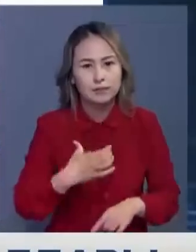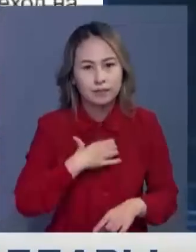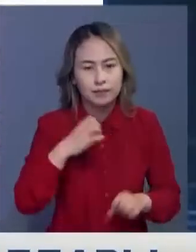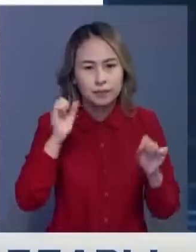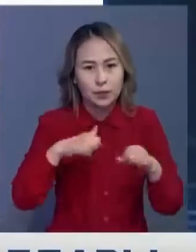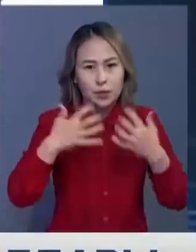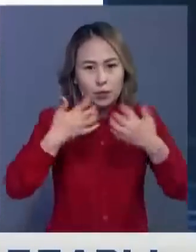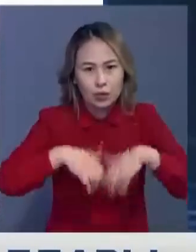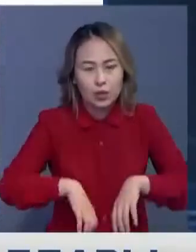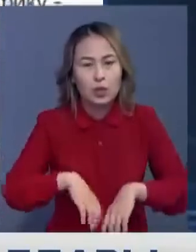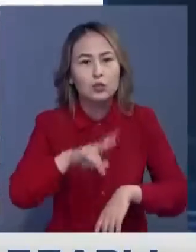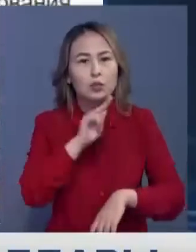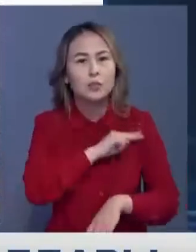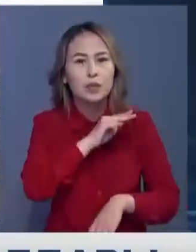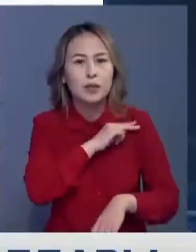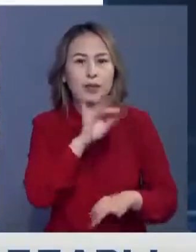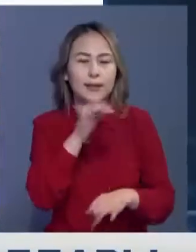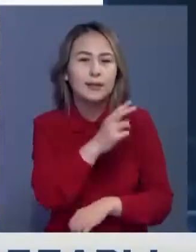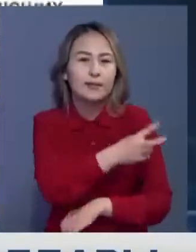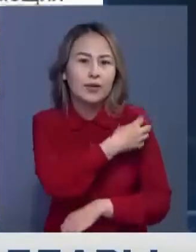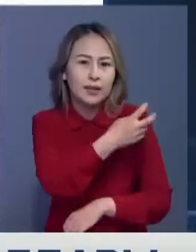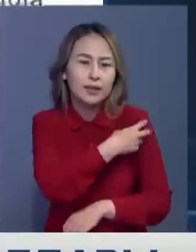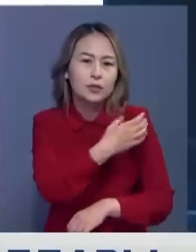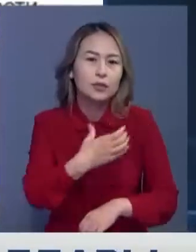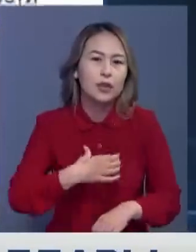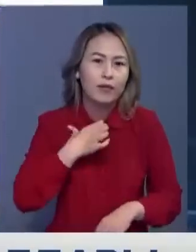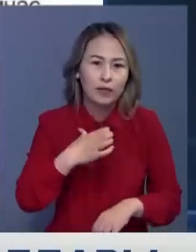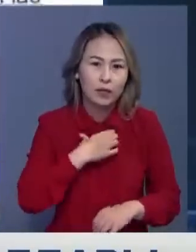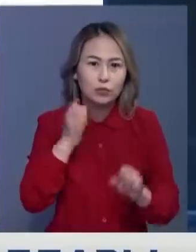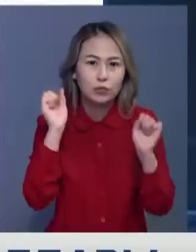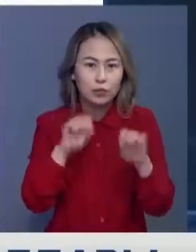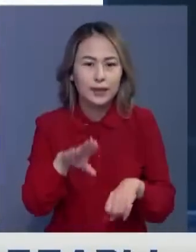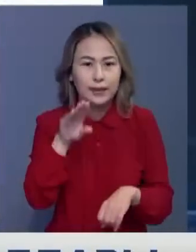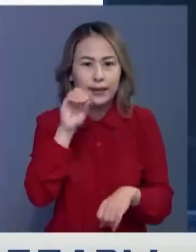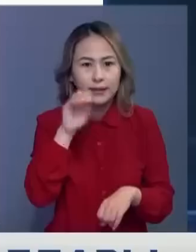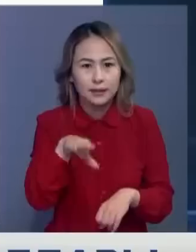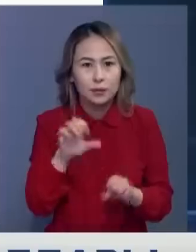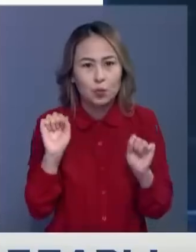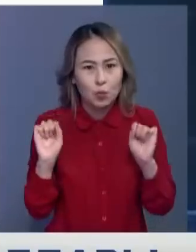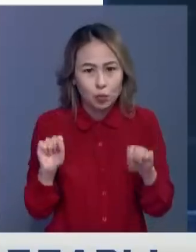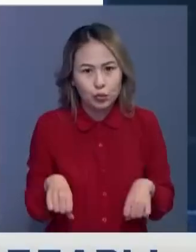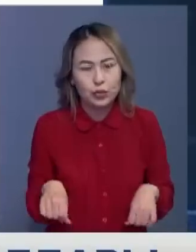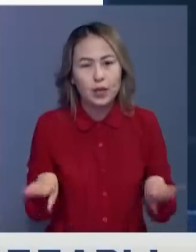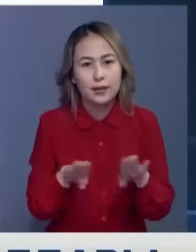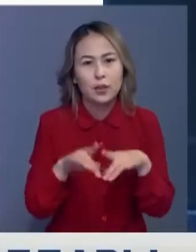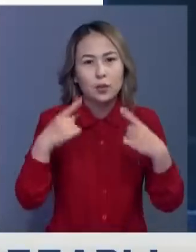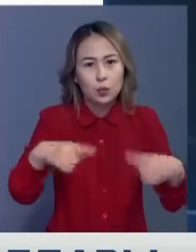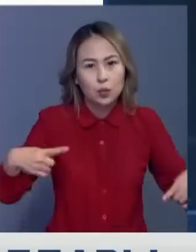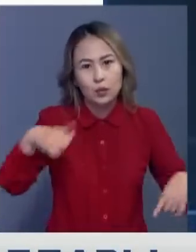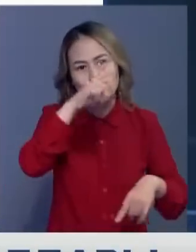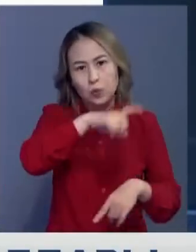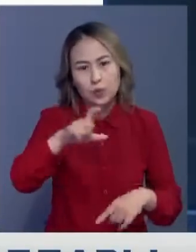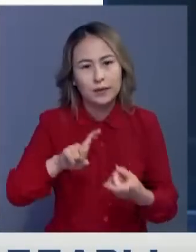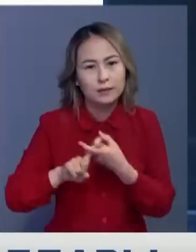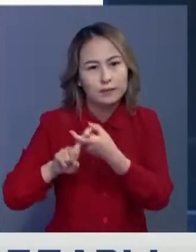медициналық сақтандыру есебінен болмақ. Жұмыс істейтін және дәрігерлік сақтандыру барлар осылайша тестілеуден өте алады. Өзге санаттағы адамдар